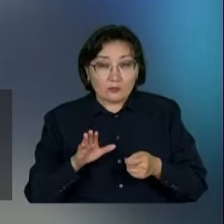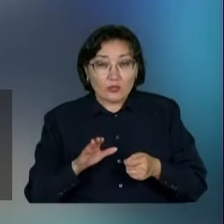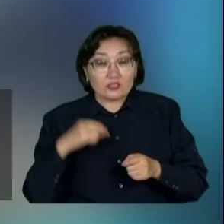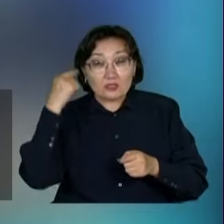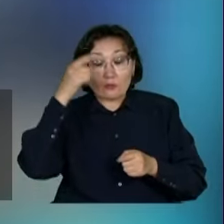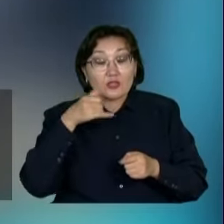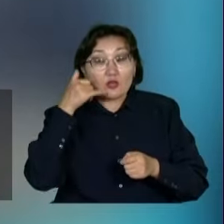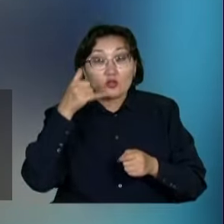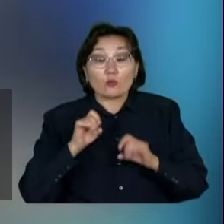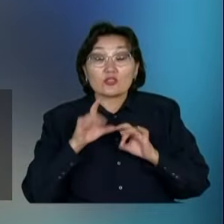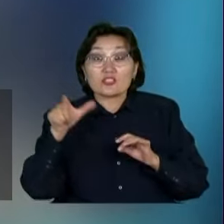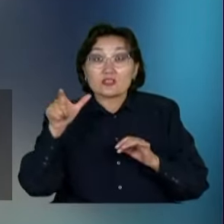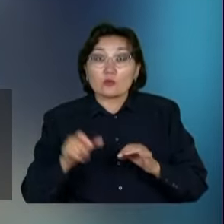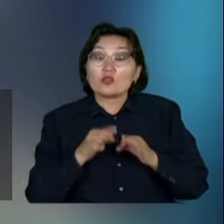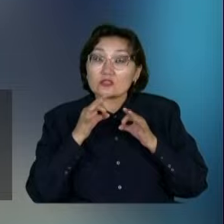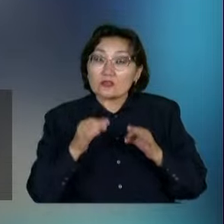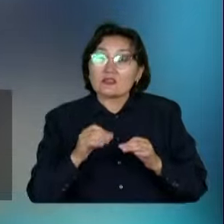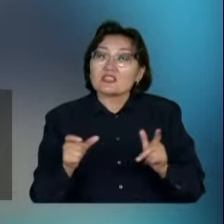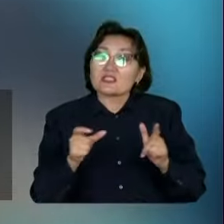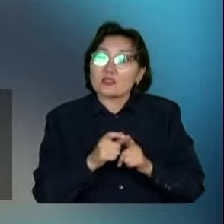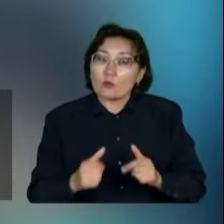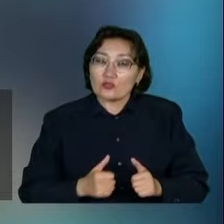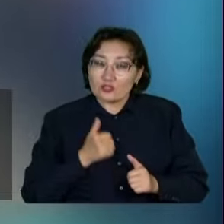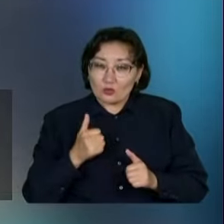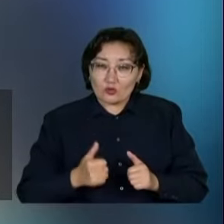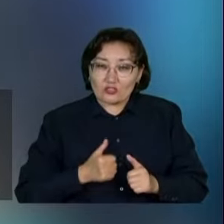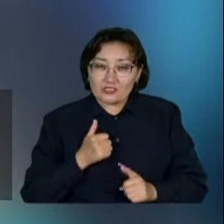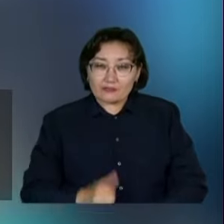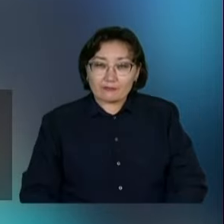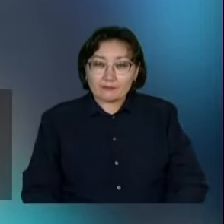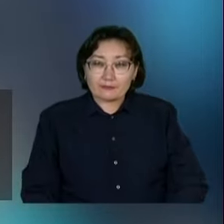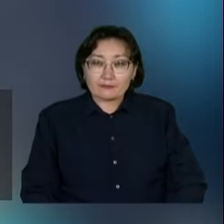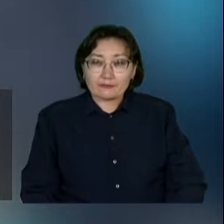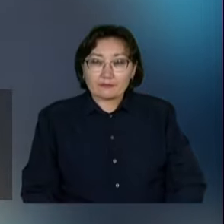лично позвонил чемпиону и выразил слова восхищения и гордости.